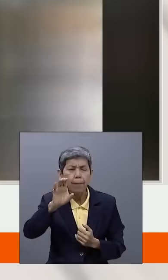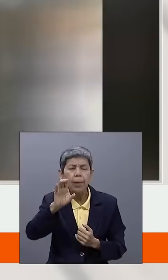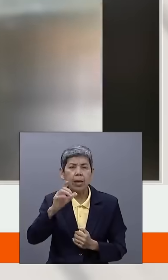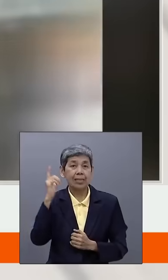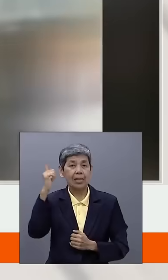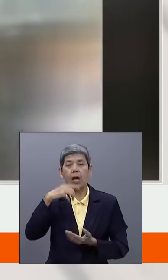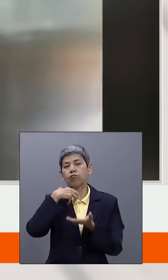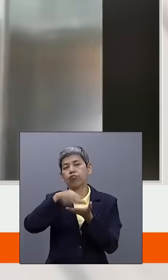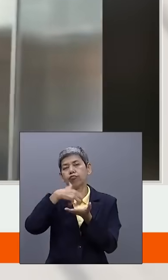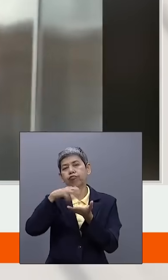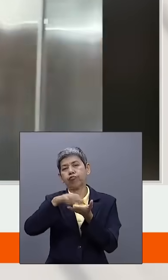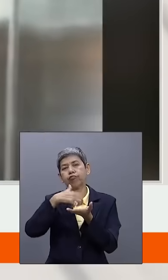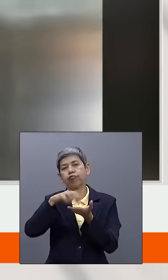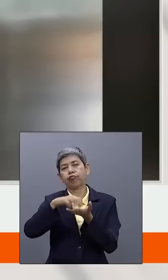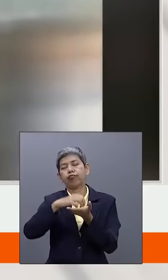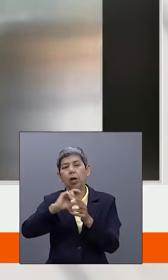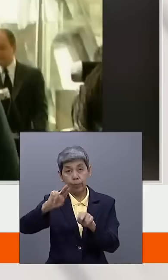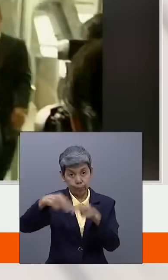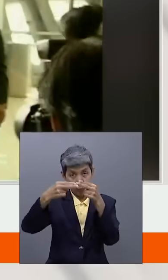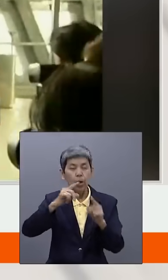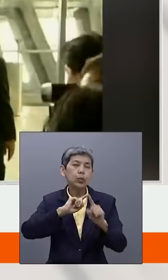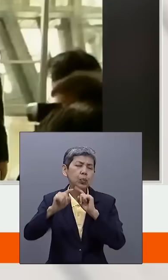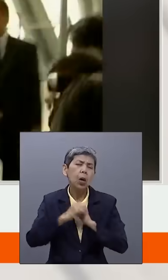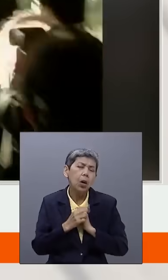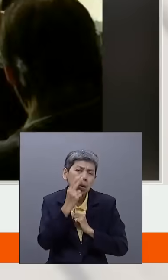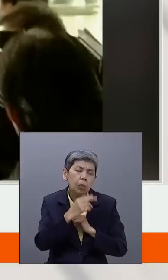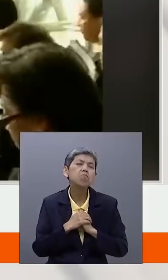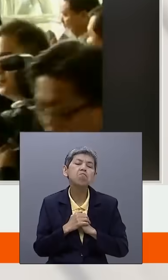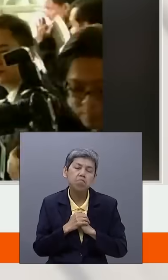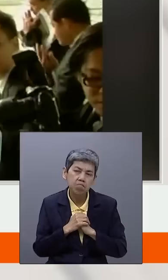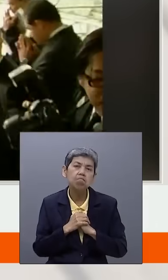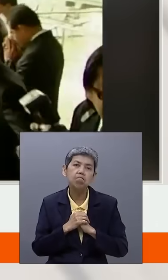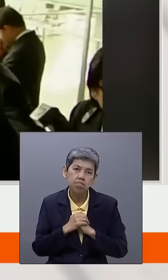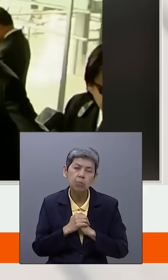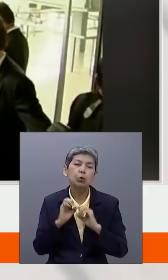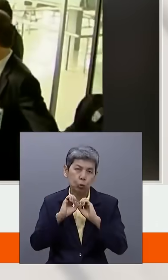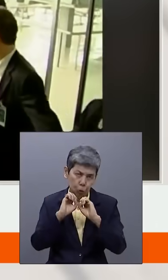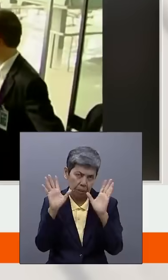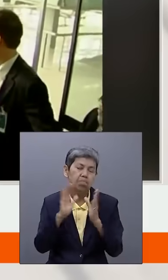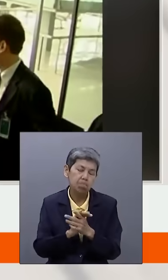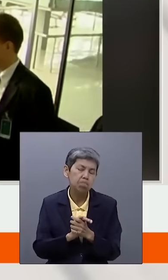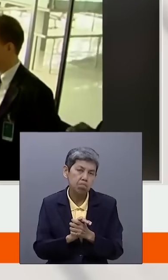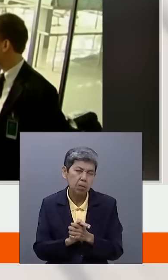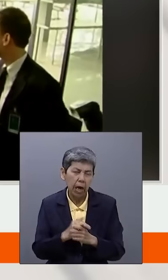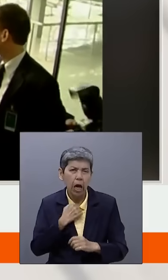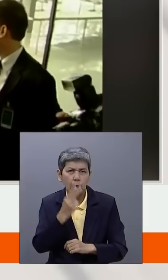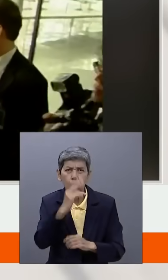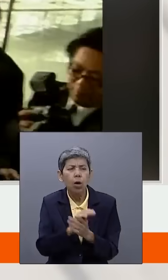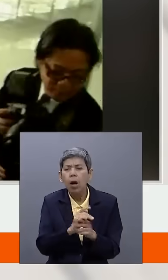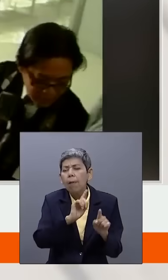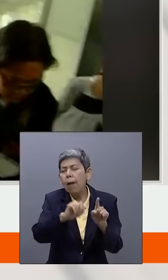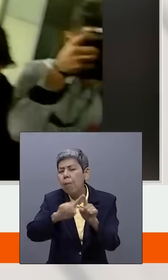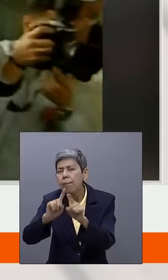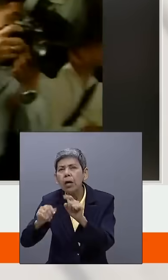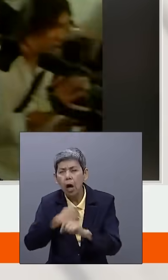ก็พูดผ่านวิดีโอคอลก็ค่อนข้างจะเห็นชัดว่ามันเป็นเงื่อนไขที่ผมก็จะว่าทุกฝ่าย